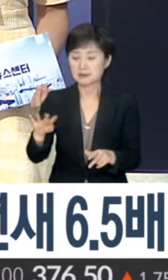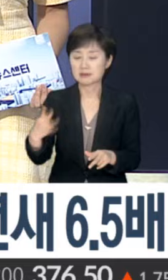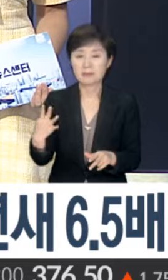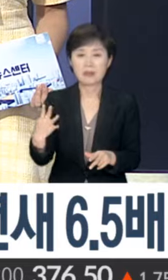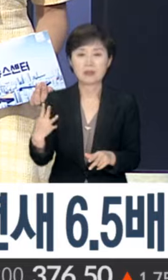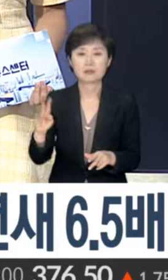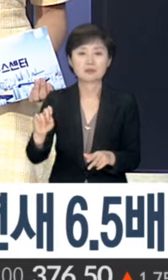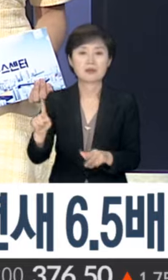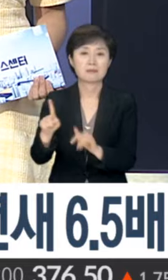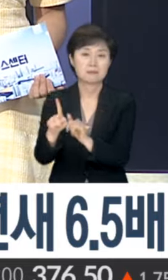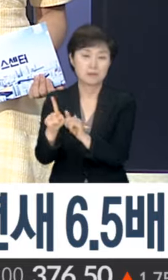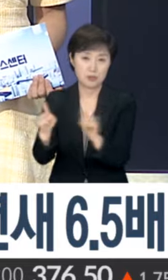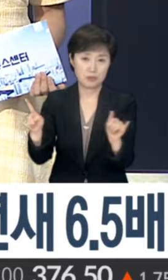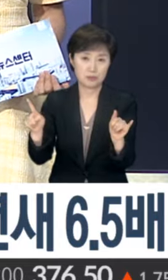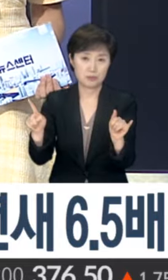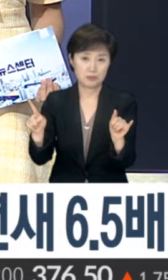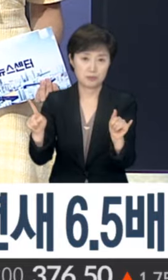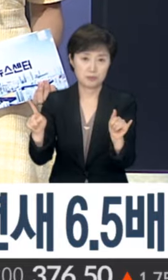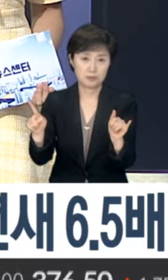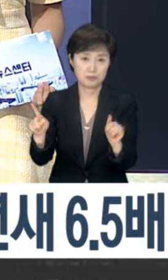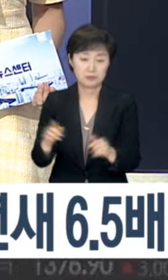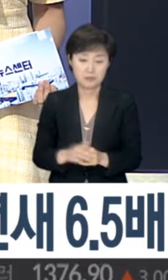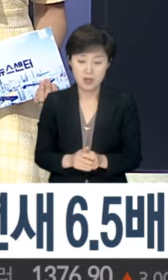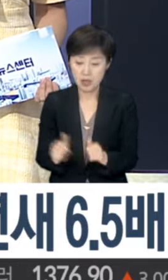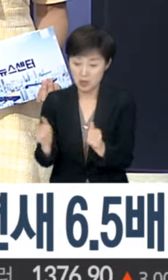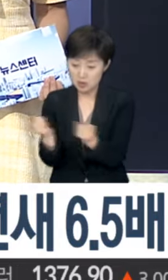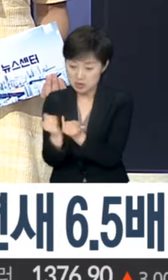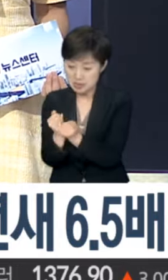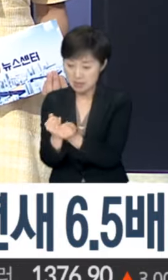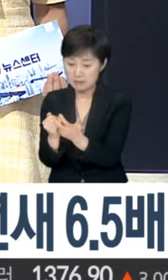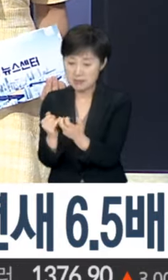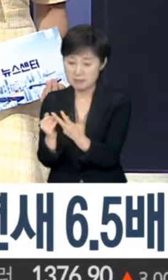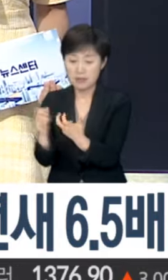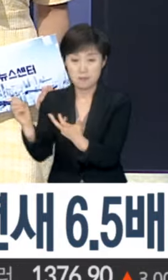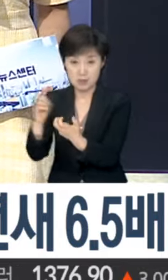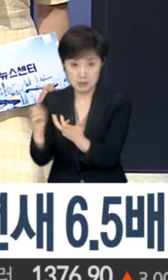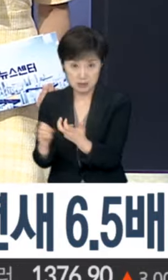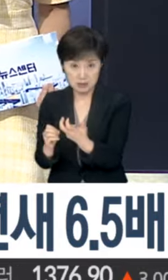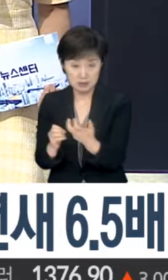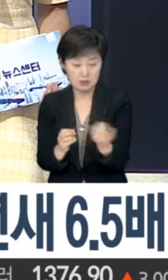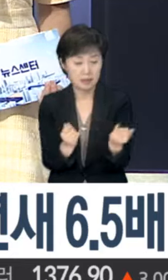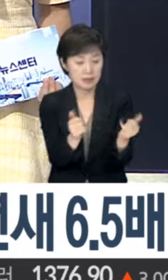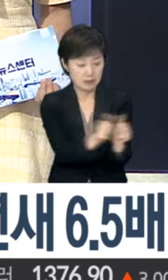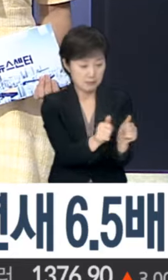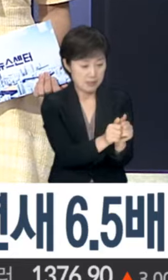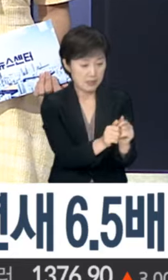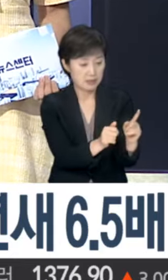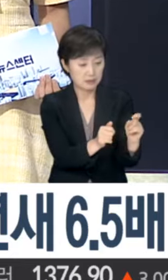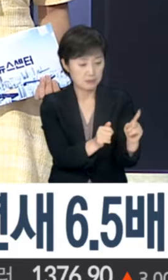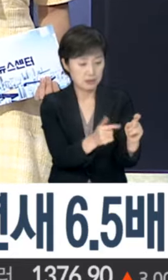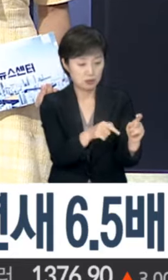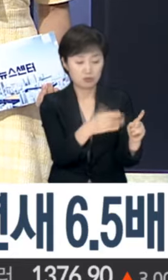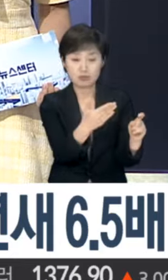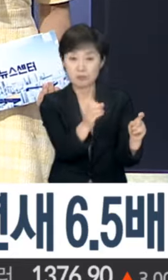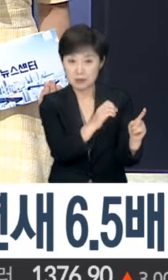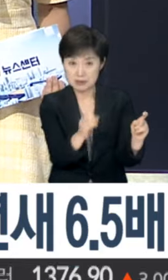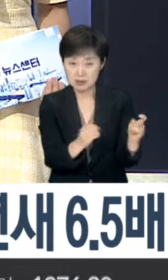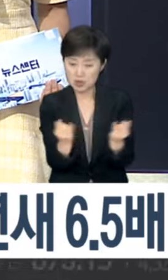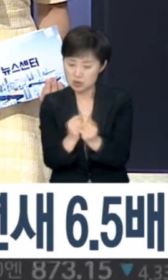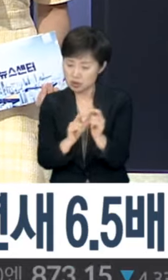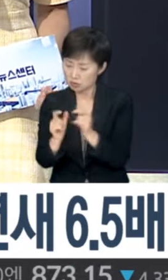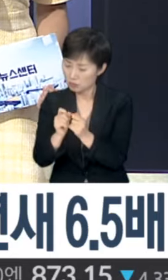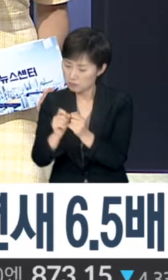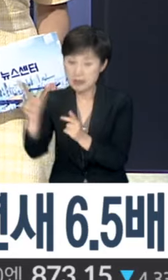7만 7,421명으로 집계됐는데요. 성별로는 여자가 88.1%, 남자는 11.9%로